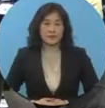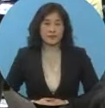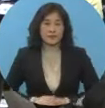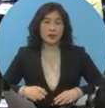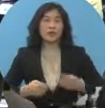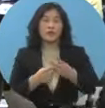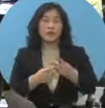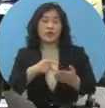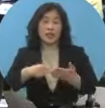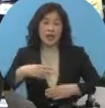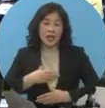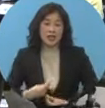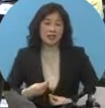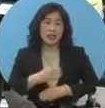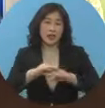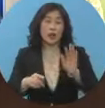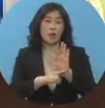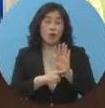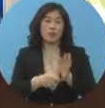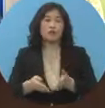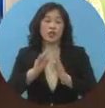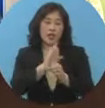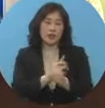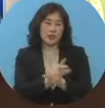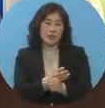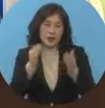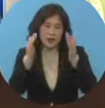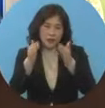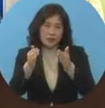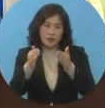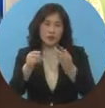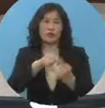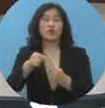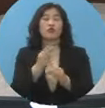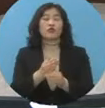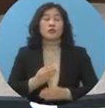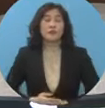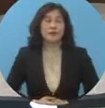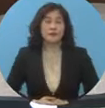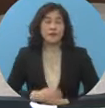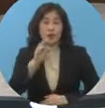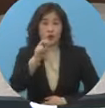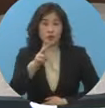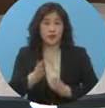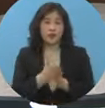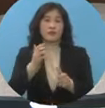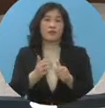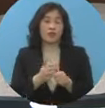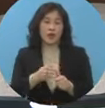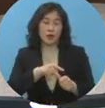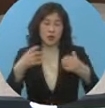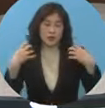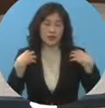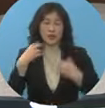재난안전 대책본부 를 구성해 24시간 총력 대응 체제를 가동하고 있습니다 22개 시공과 교육청